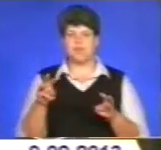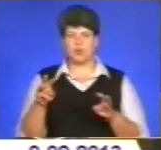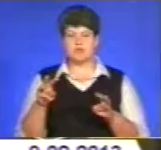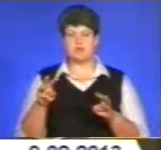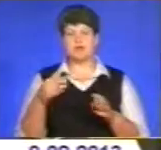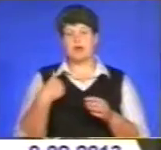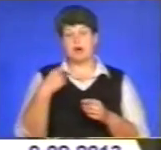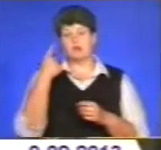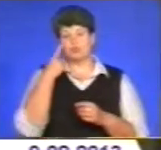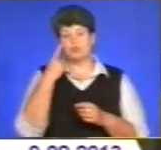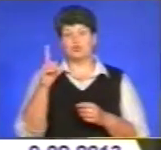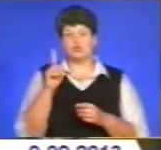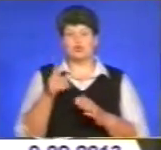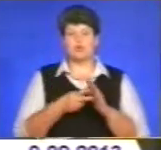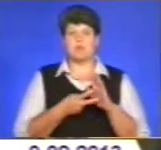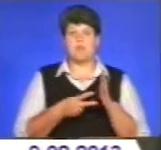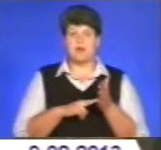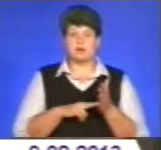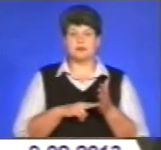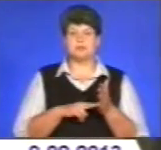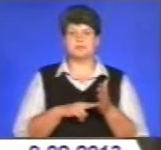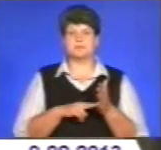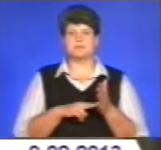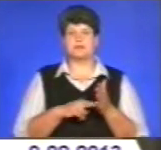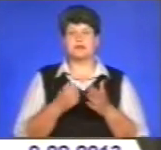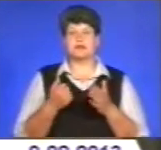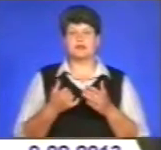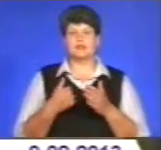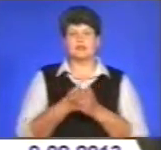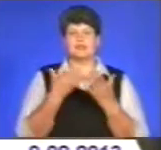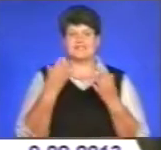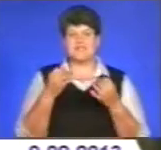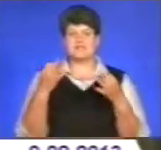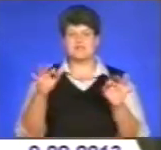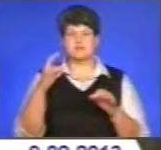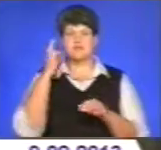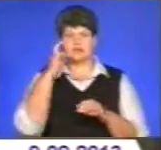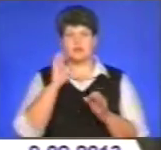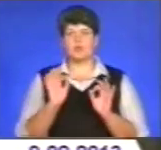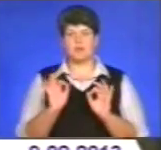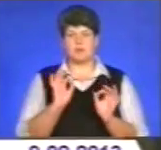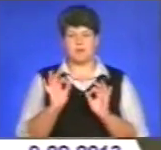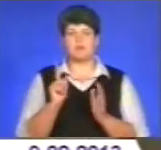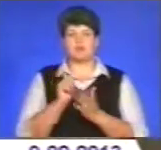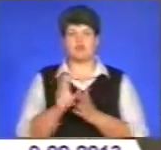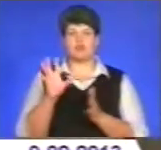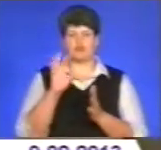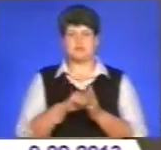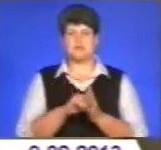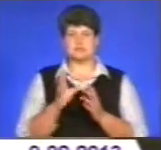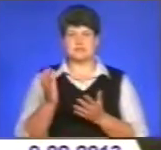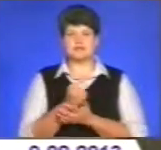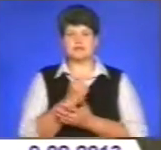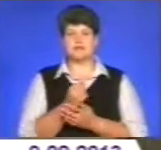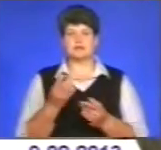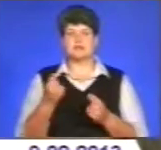що плани до дня визволення Києва нормальні, ми повинні укластись. Наше завдання –